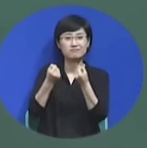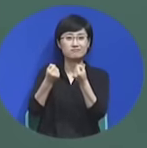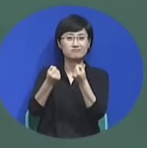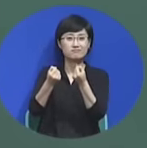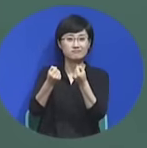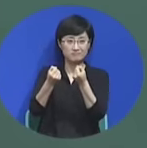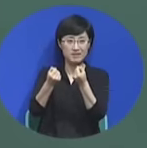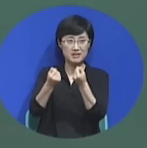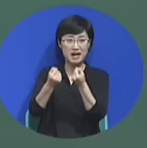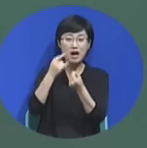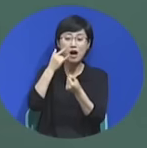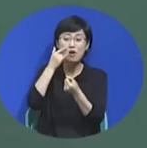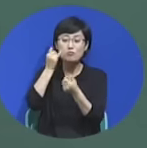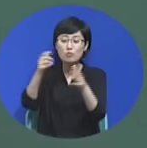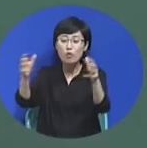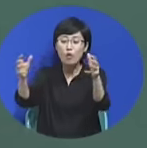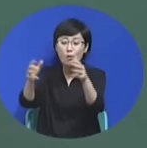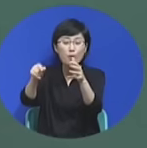아,